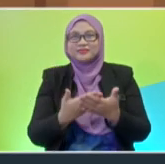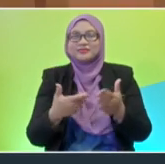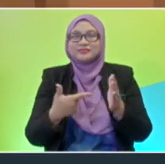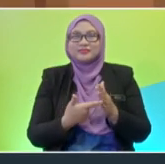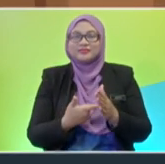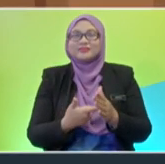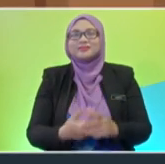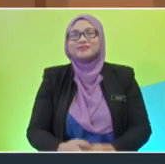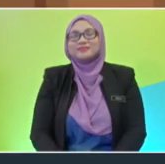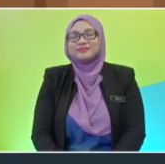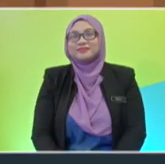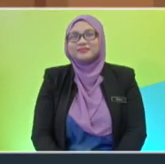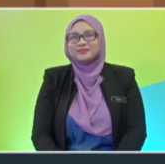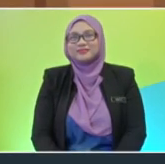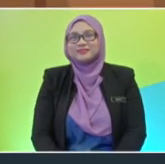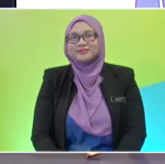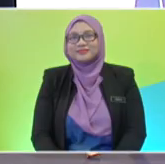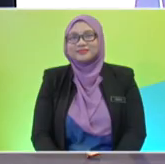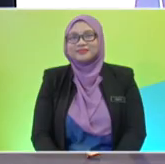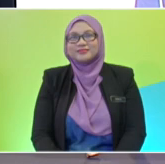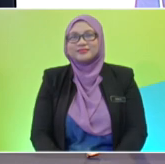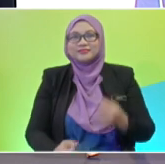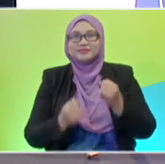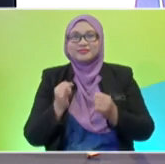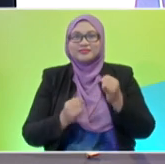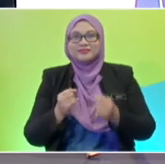dan juga baik jika kita lihat